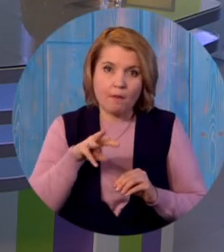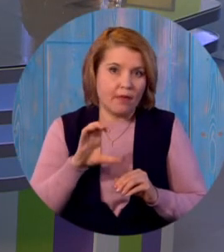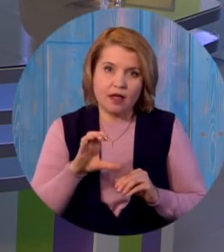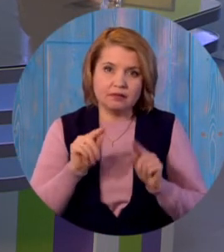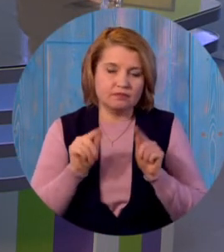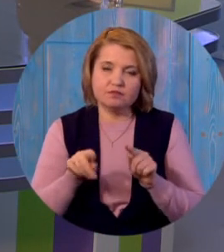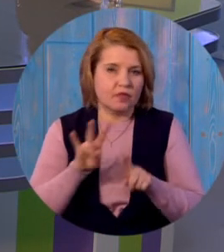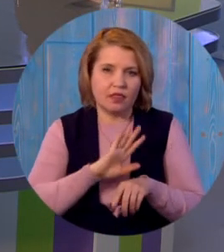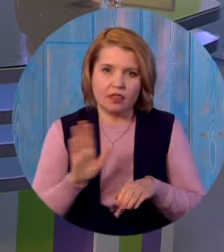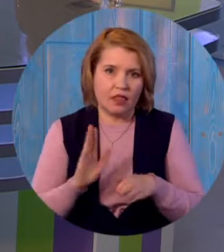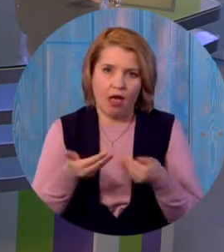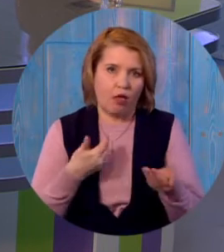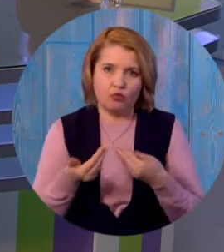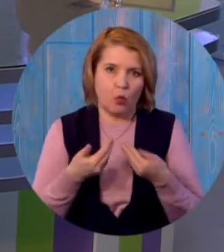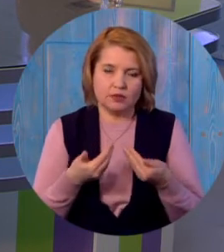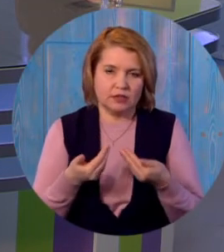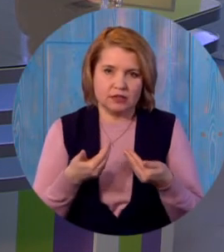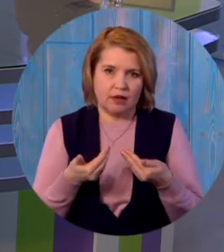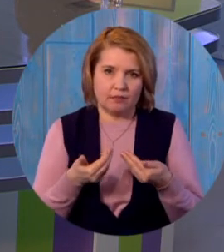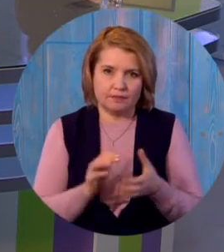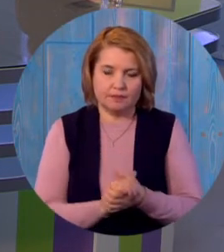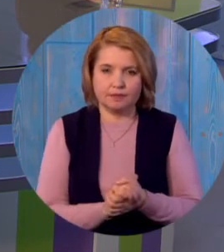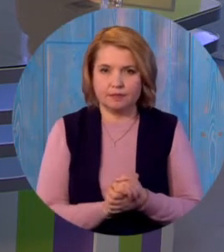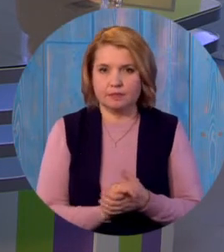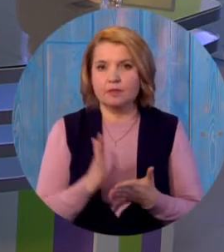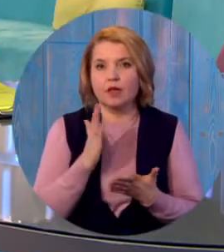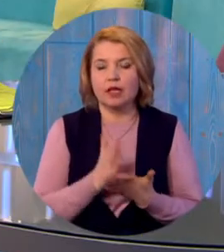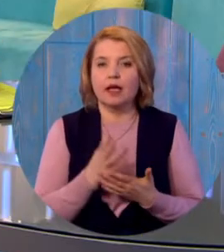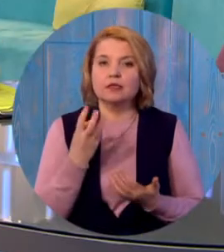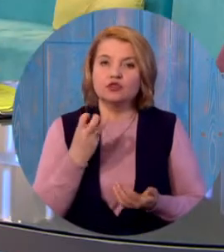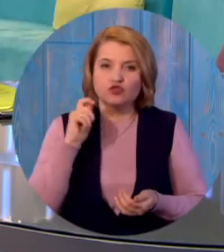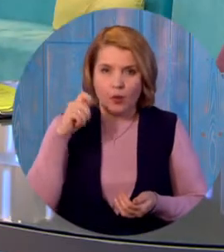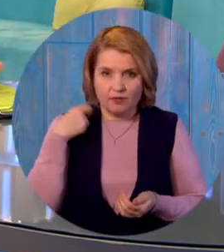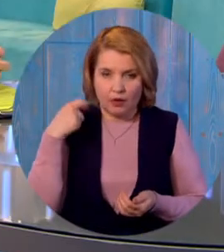удаляет. Не относится. Да, к сожалению, нет. Примем есть еще один. Да, телефонный звонок